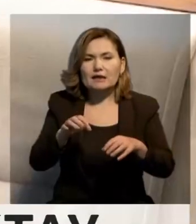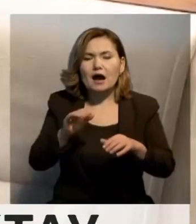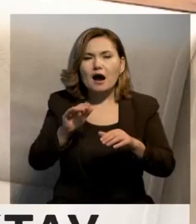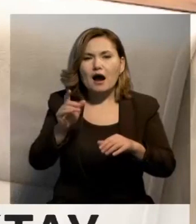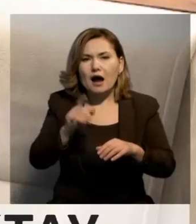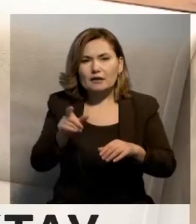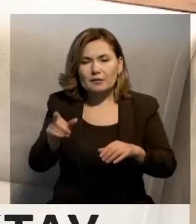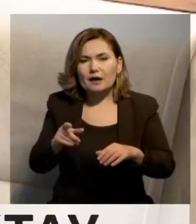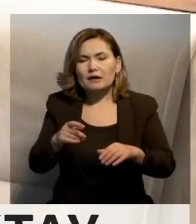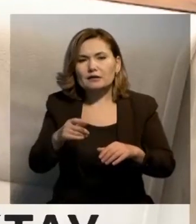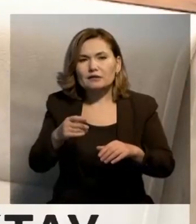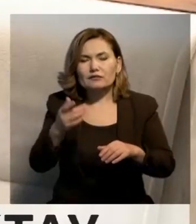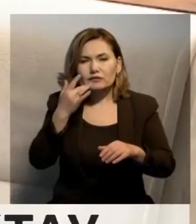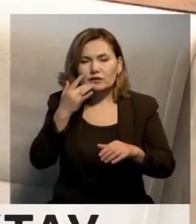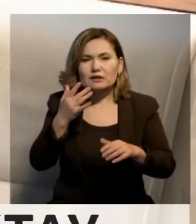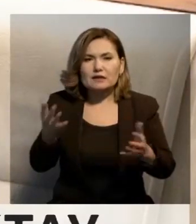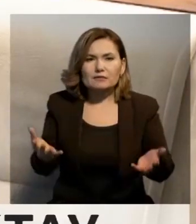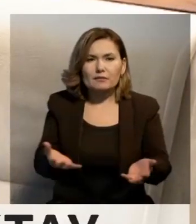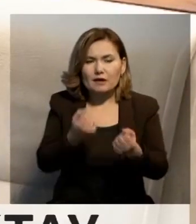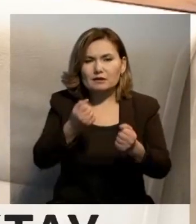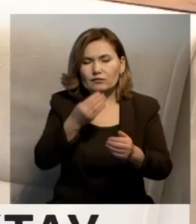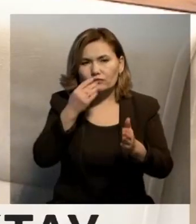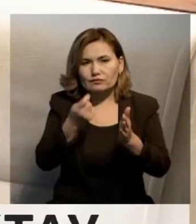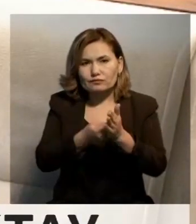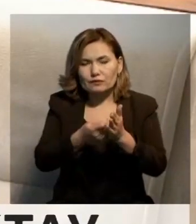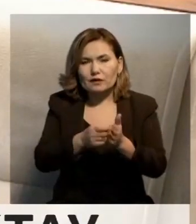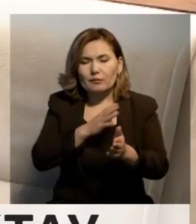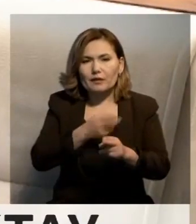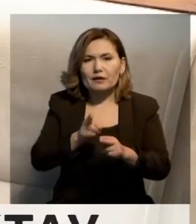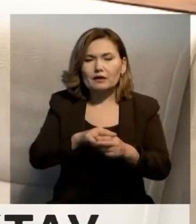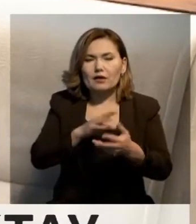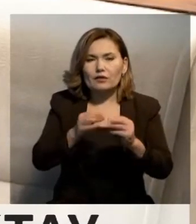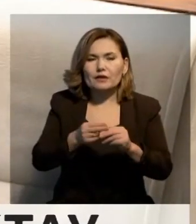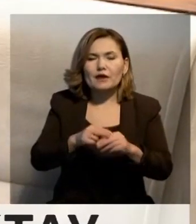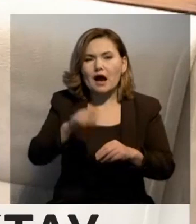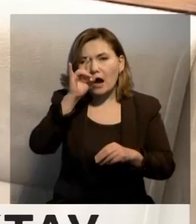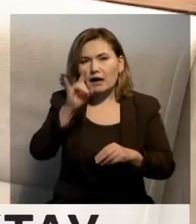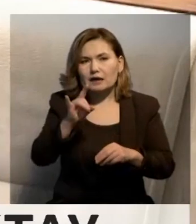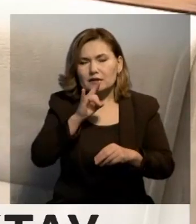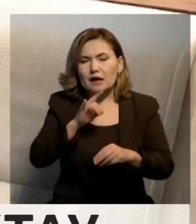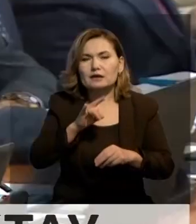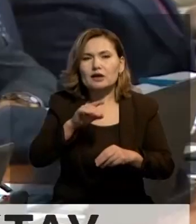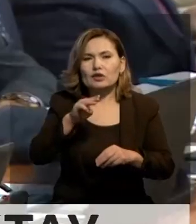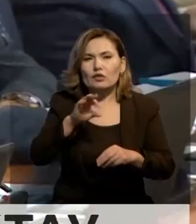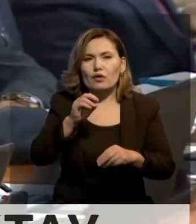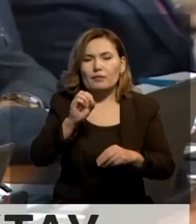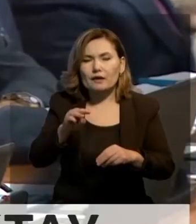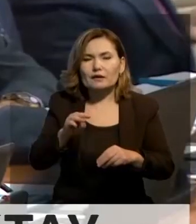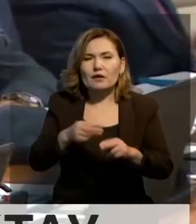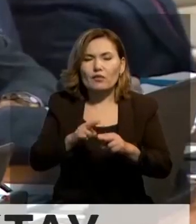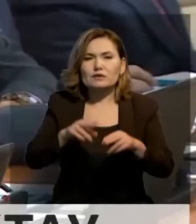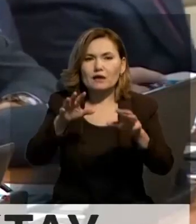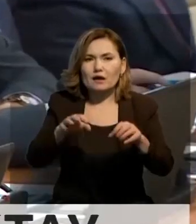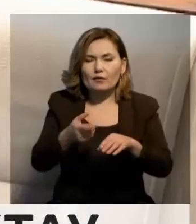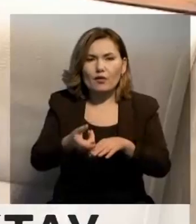қой шаруашылығын дамытуда мына қазақы төбеттің пайдасы, өзіндік пайдасы зор болады. Құстың қос